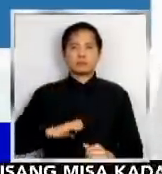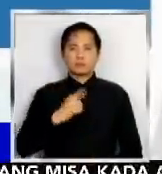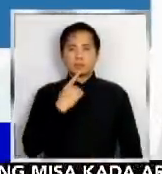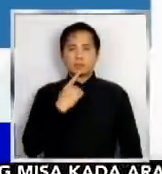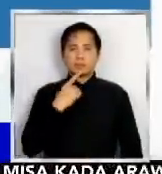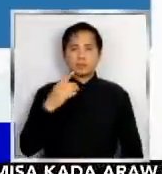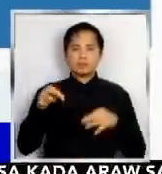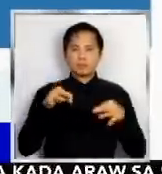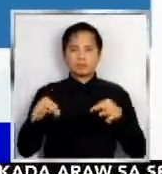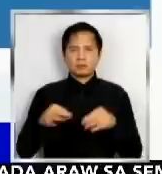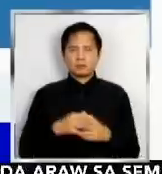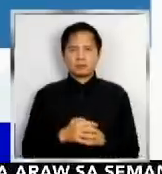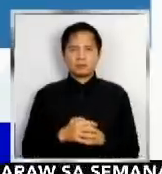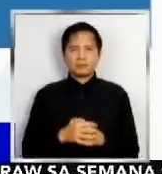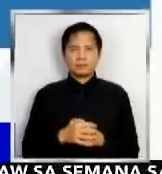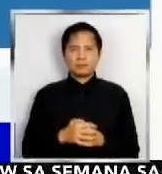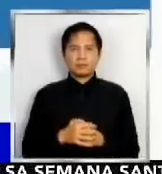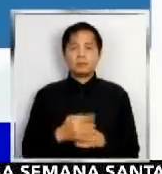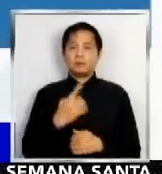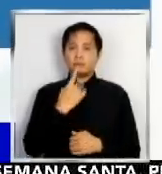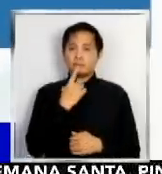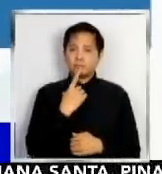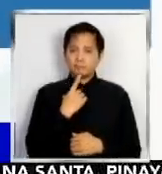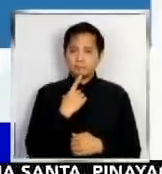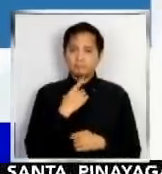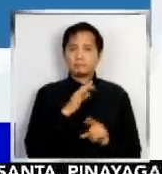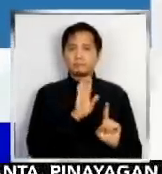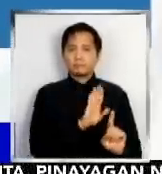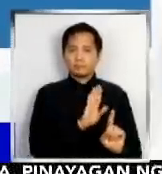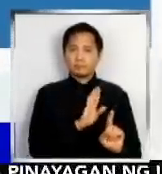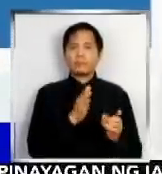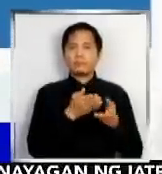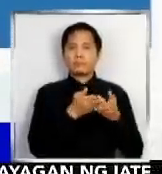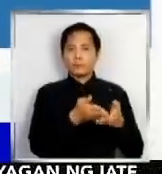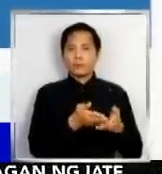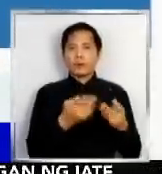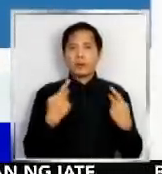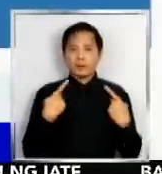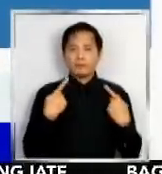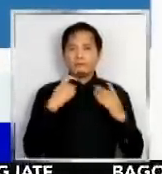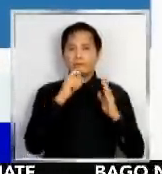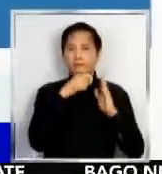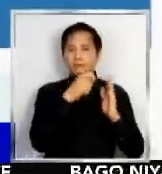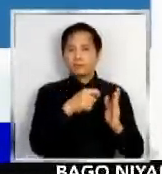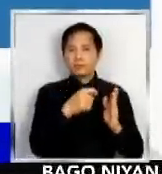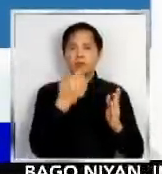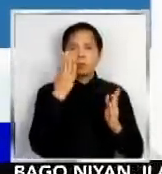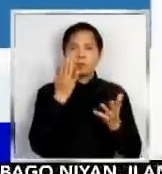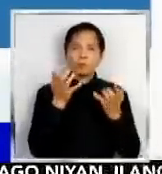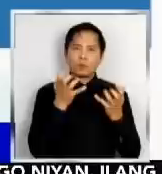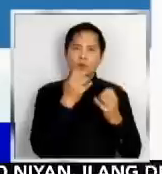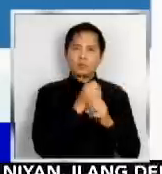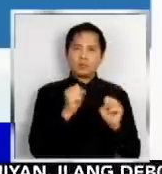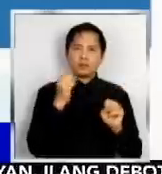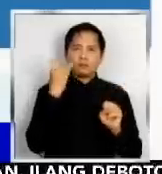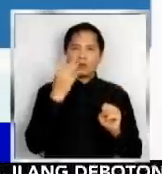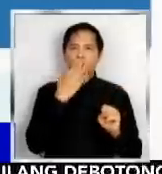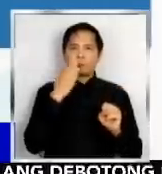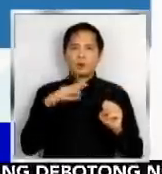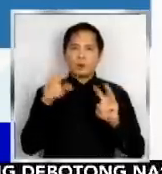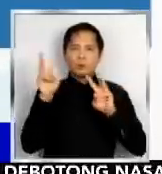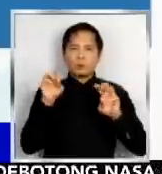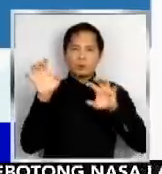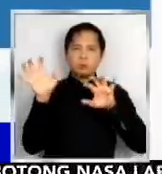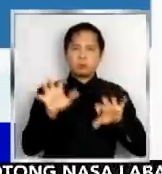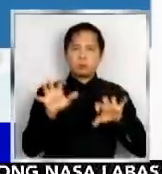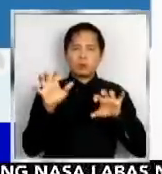mga mangingisda dahil daw po they were seeking refuge from bad weather. So sana po lumipas na yung bad weather. At